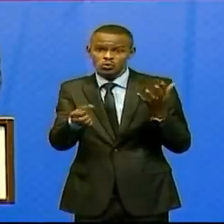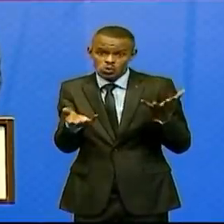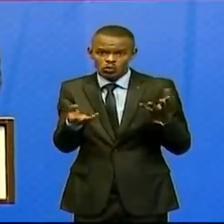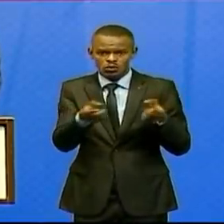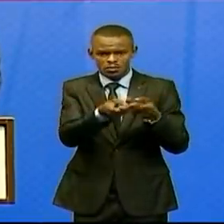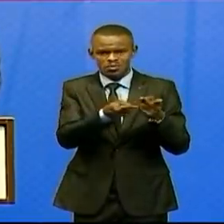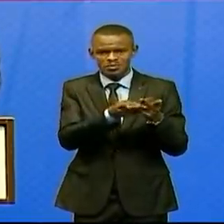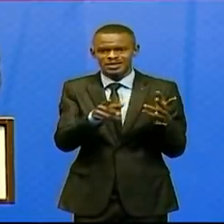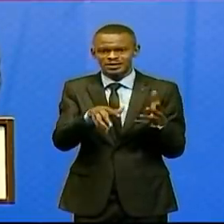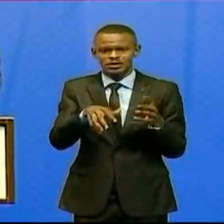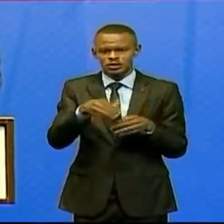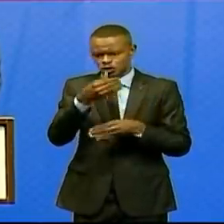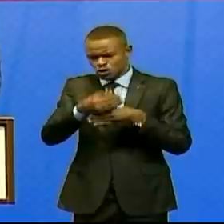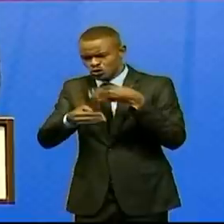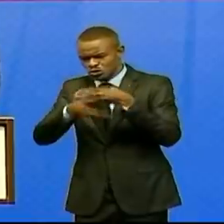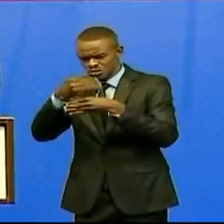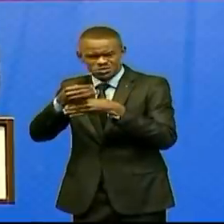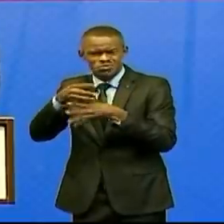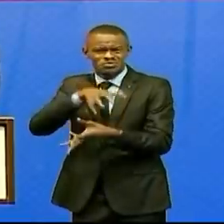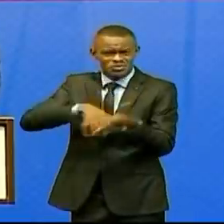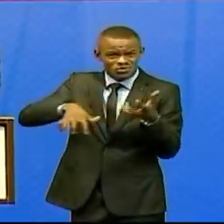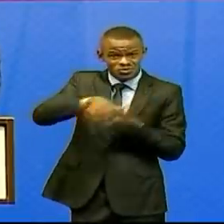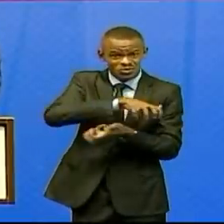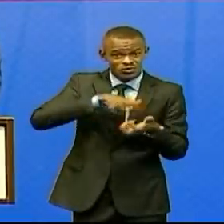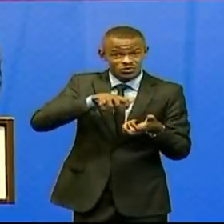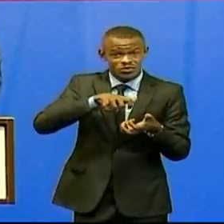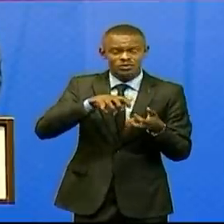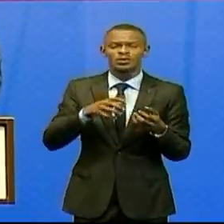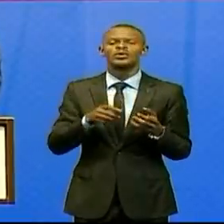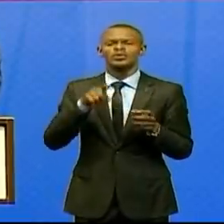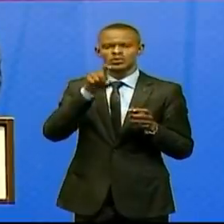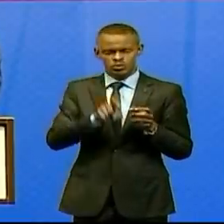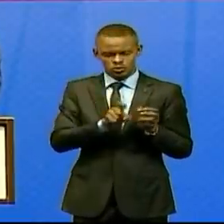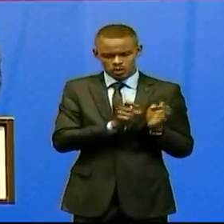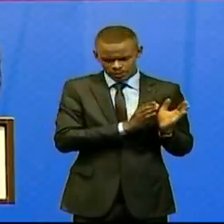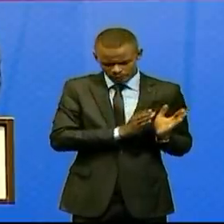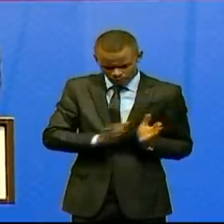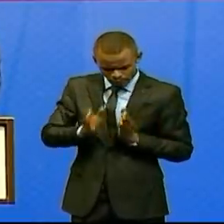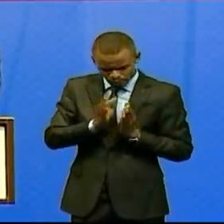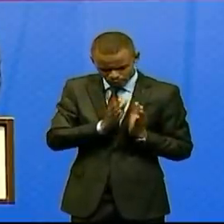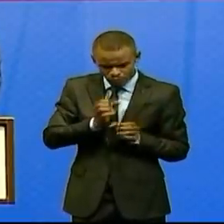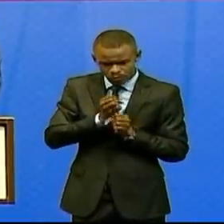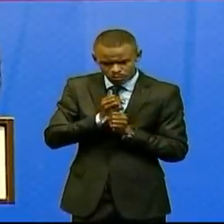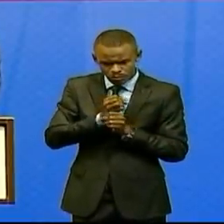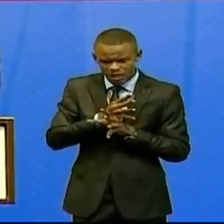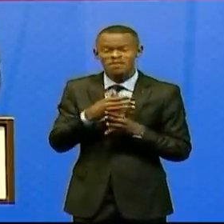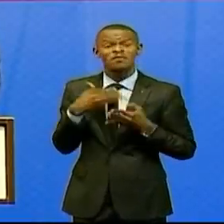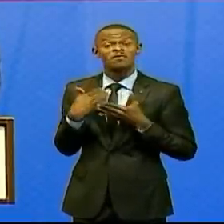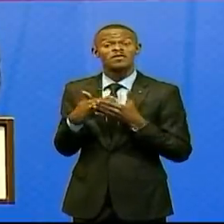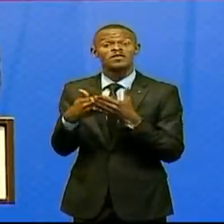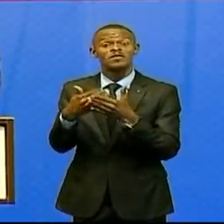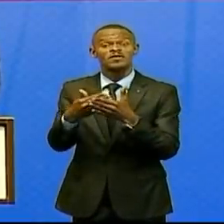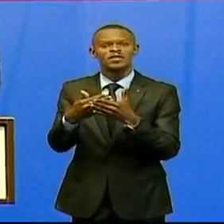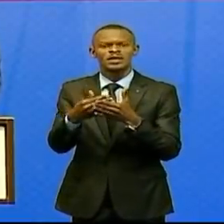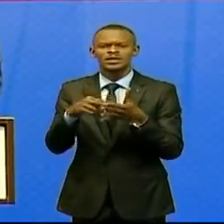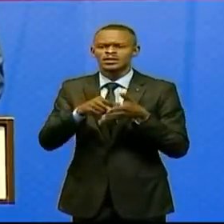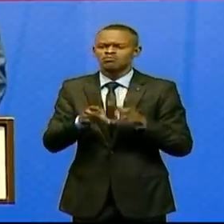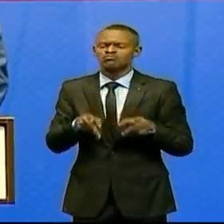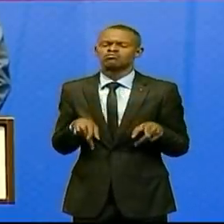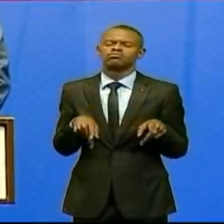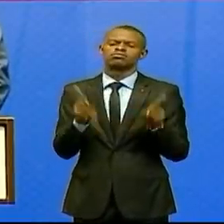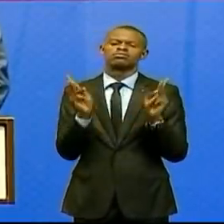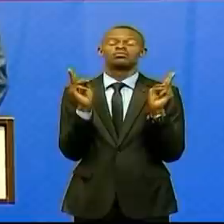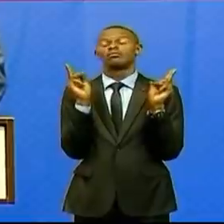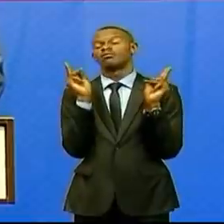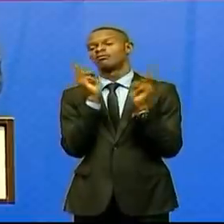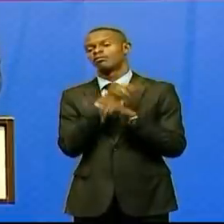solutions doivent être trouvées de manière progressive, mais il ne sera plus question de tolérer le laxisme dans les actions à